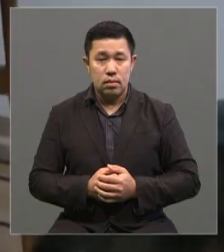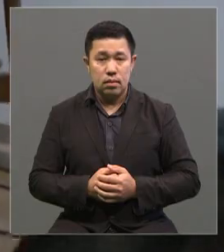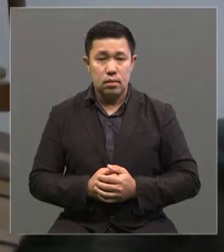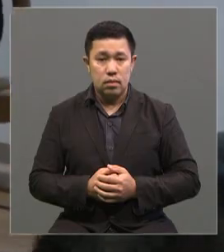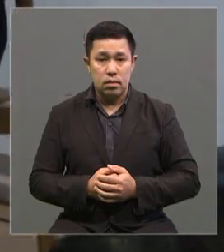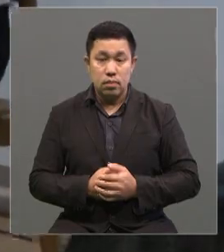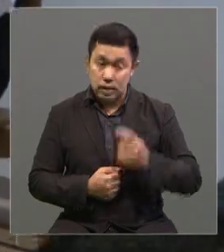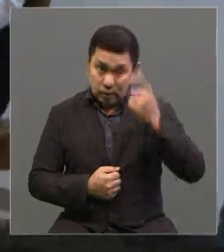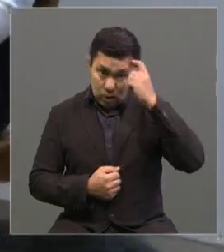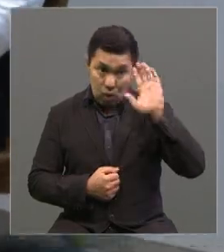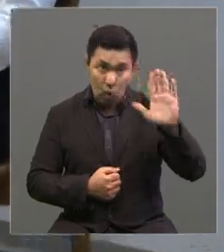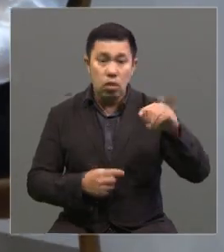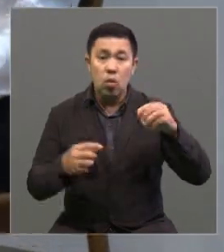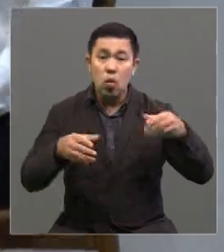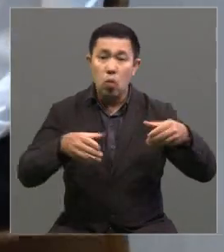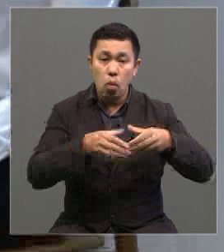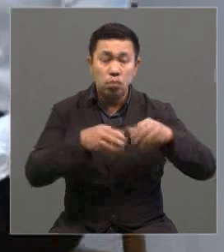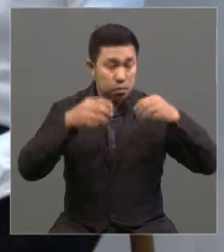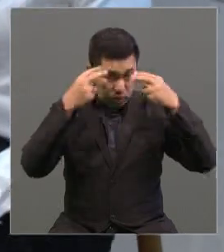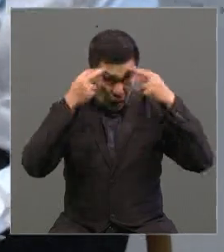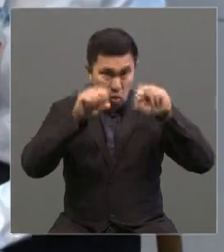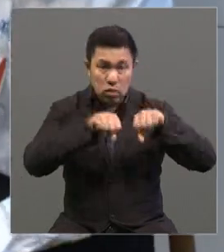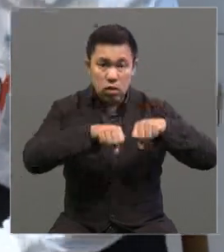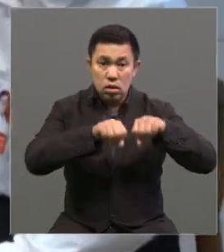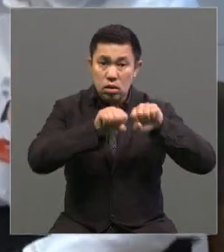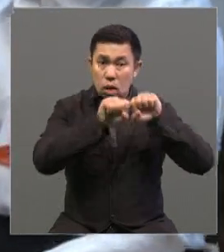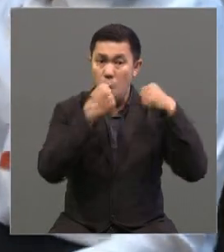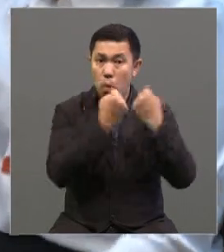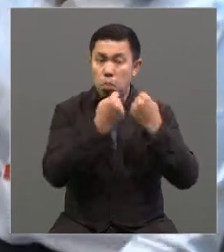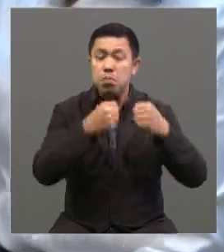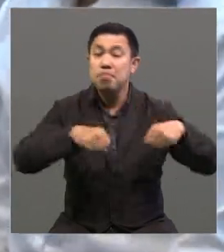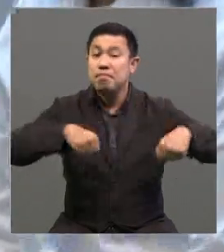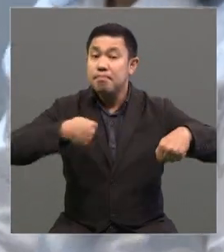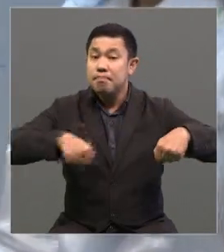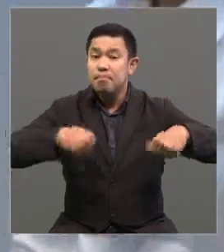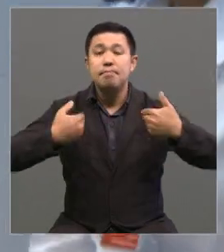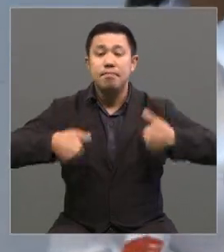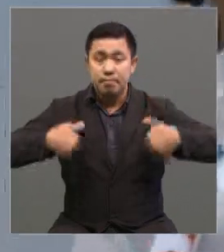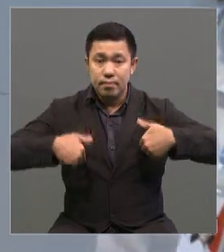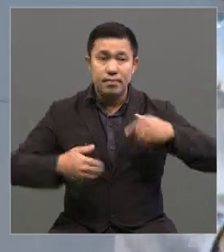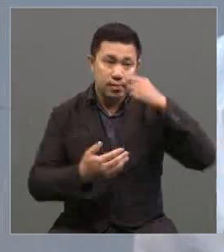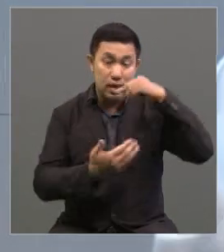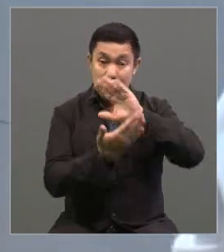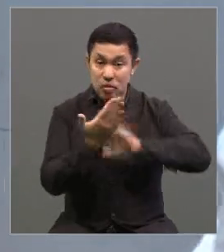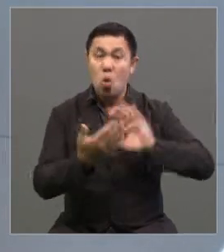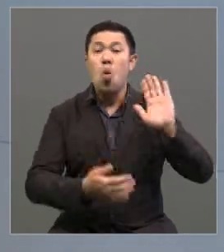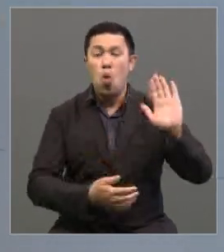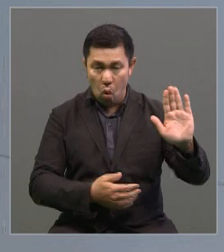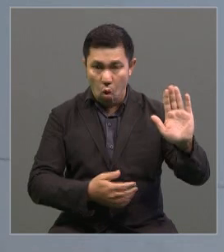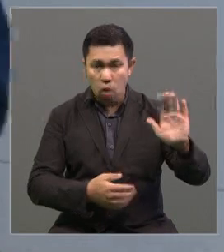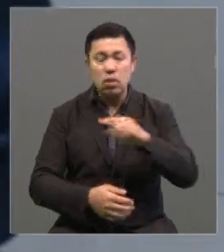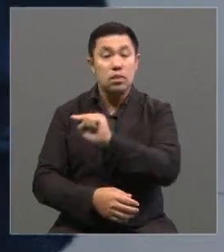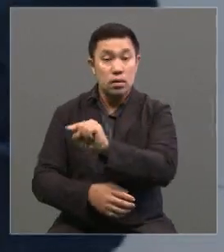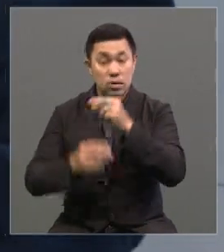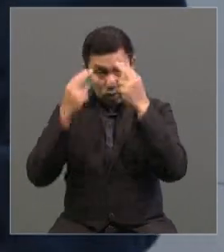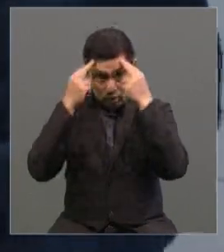นี่ก็เป็นความคิดเห็นจากทางฝั่งของนายกสมาคมผู้ขับขี่รถจักรยานยนต์รับจ้างแห่งประเทศไทยขณะที่ทางฝากฝั่งของท่านนายกรั